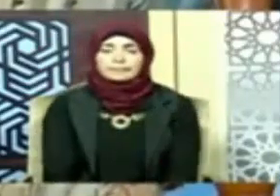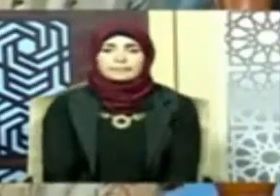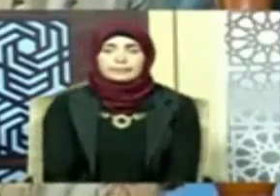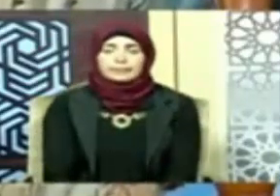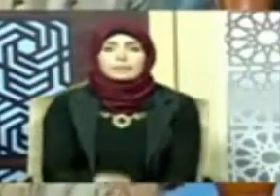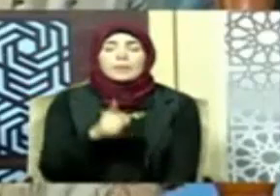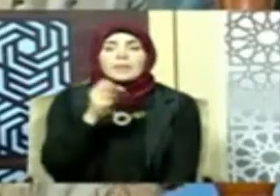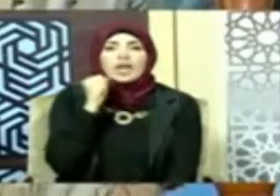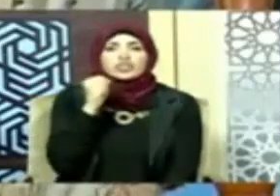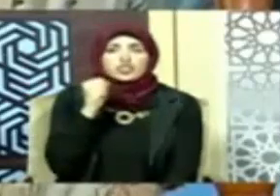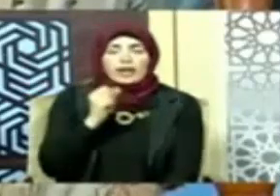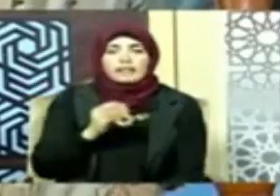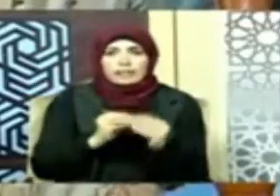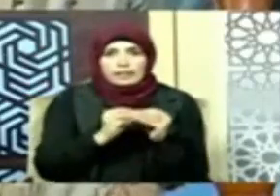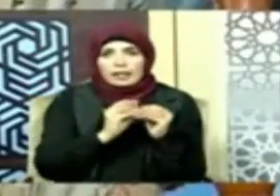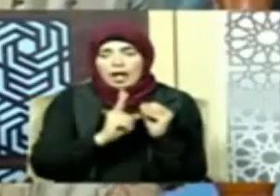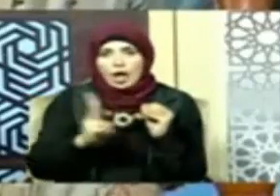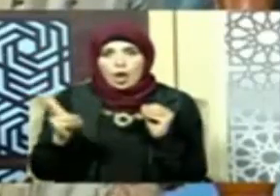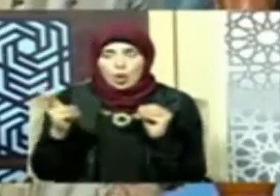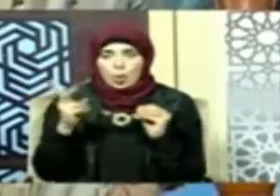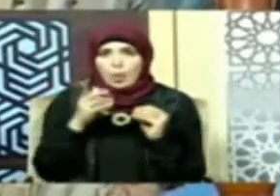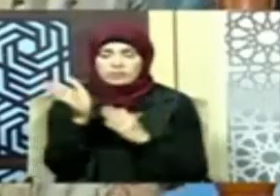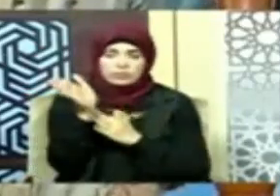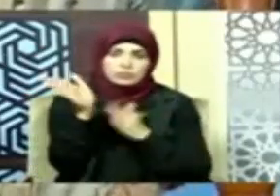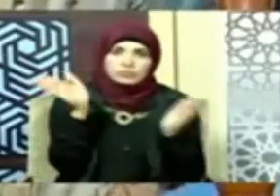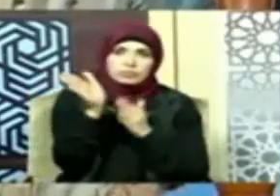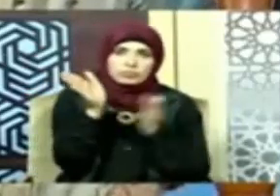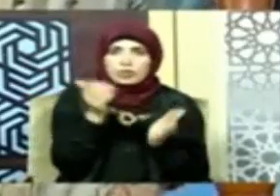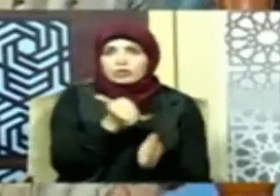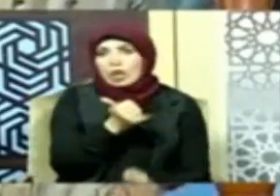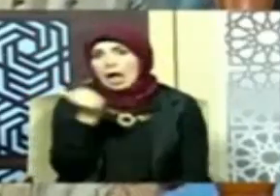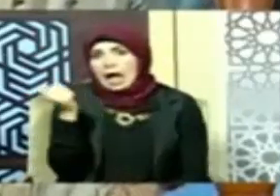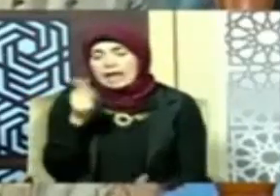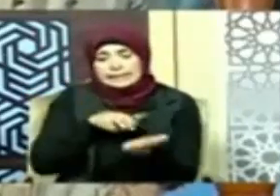من أشد ألوان الصد عن سبيل الله